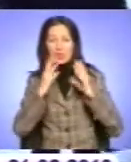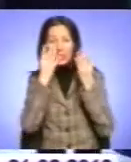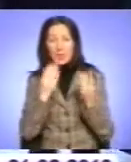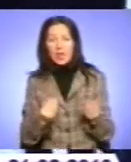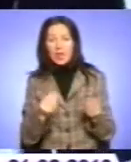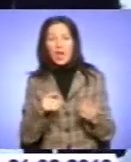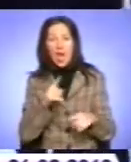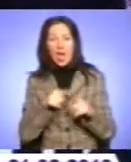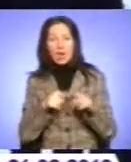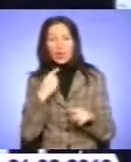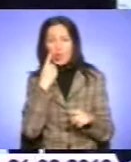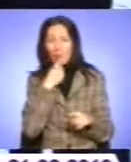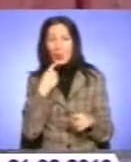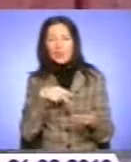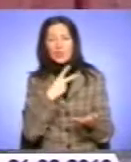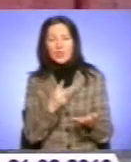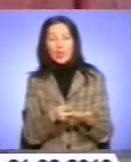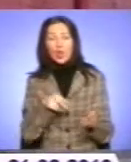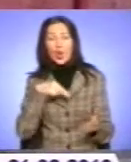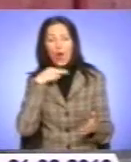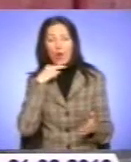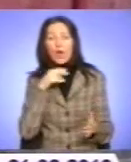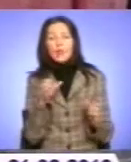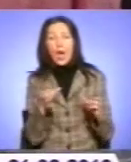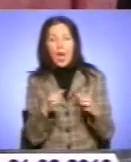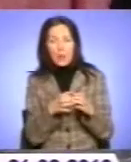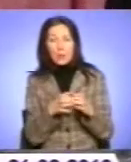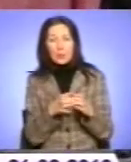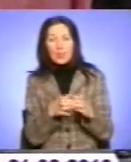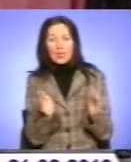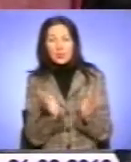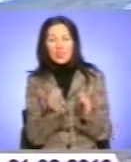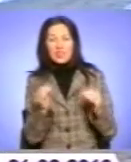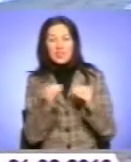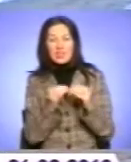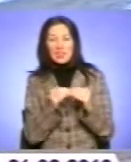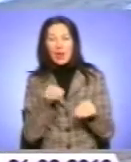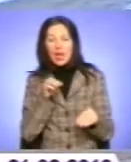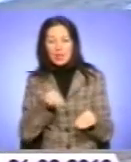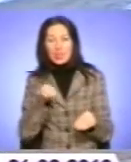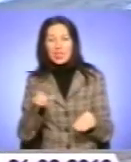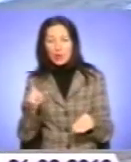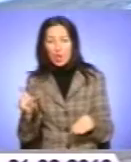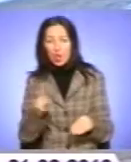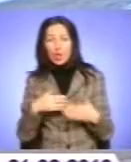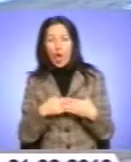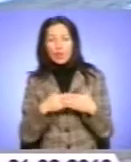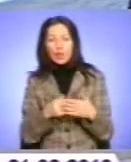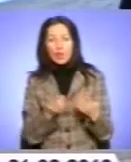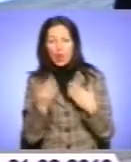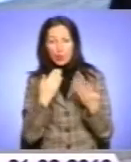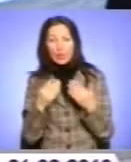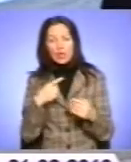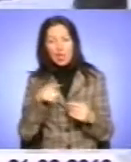на меншини з менш аніж 10 тисячами особами, що активно розмовляють певною мовою. Часто ці мови